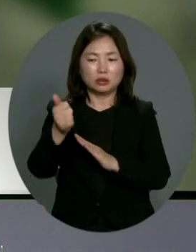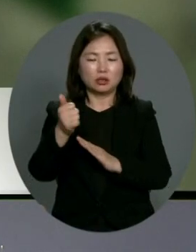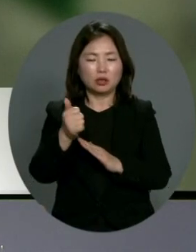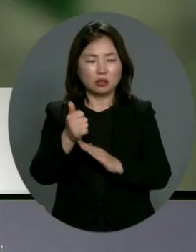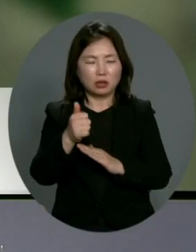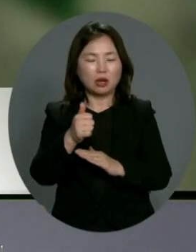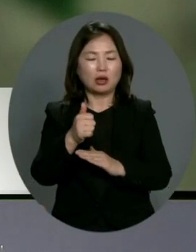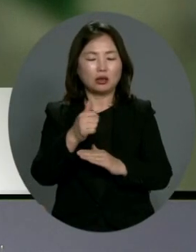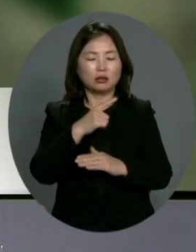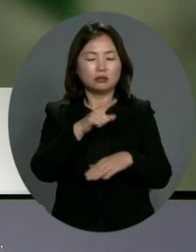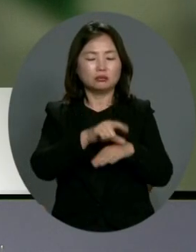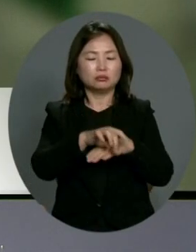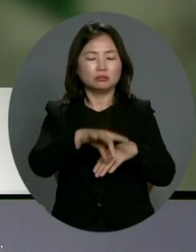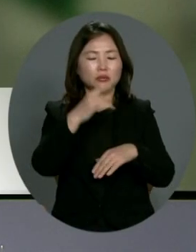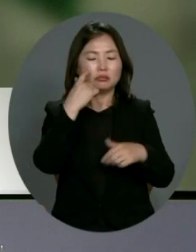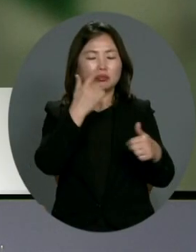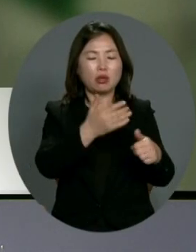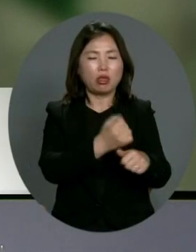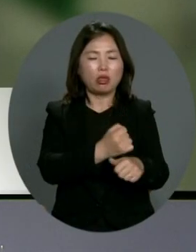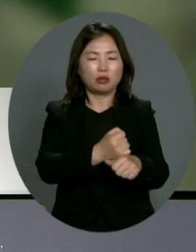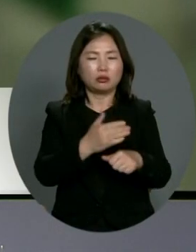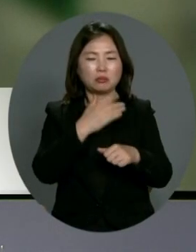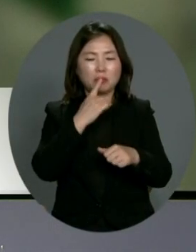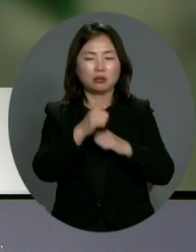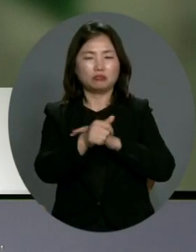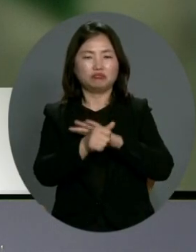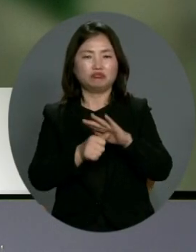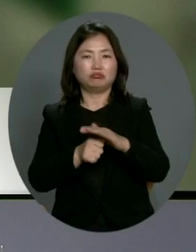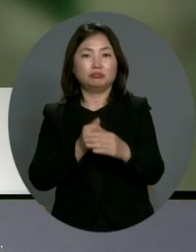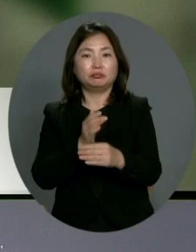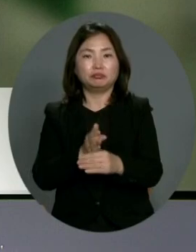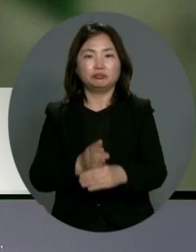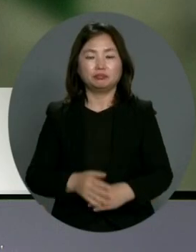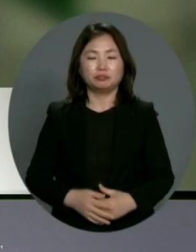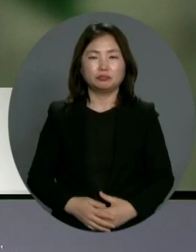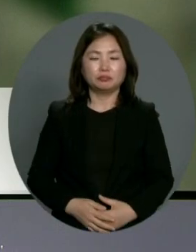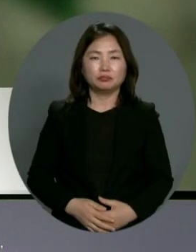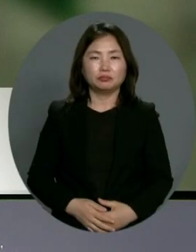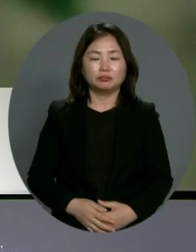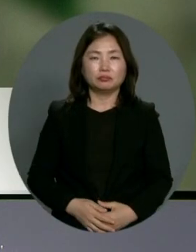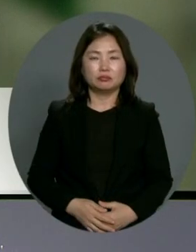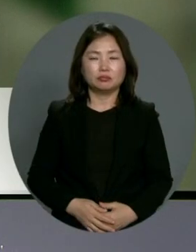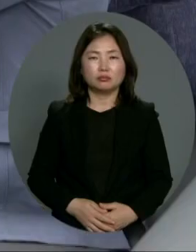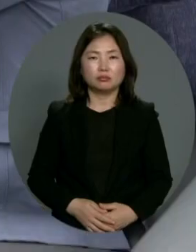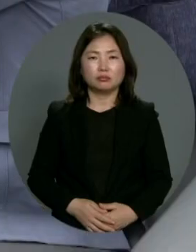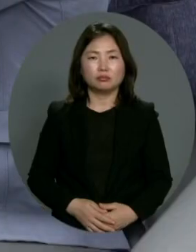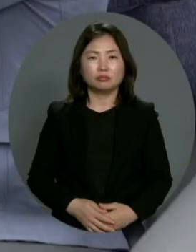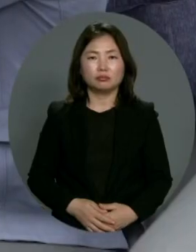수렴을 먼저 하겠다면서 일단 한 발 물러섰습니다. 양관희 기자 보도합니다.